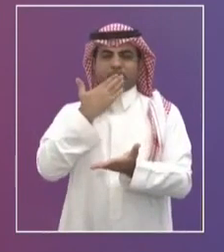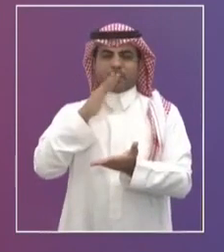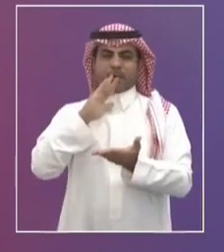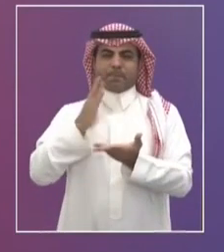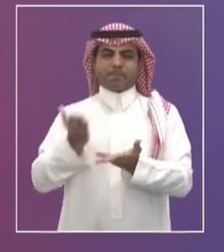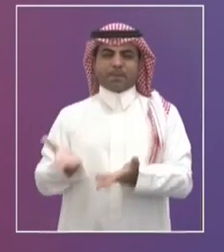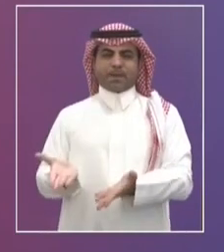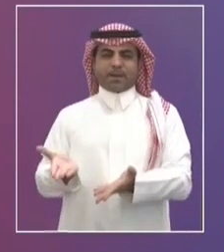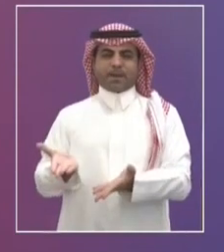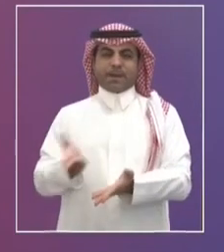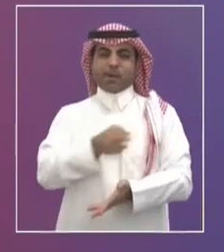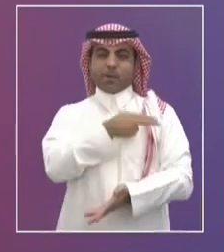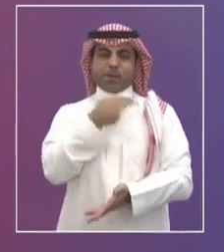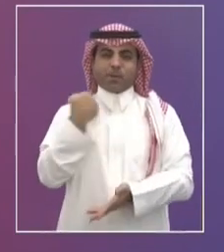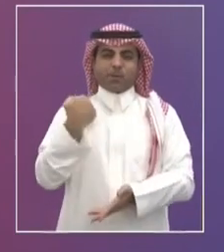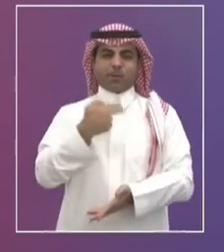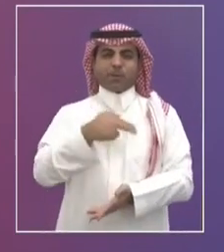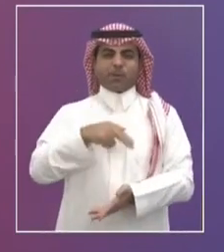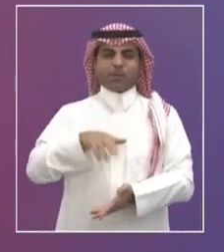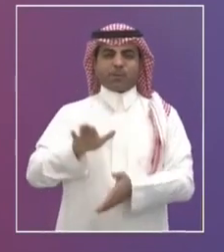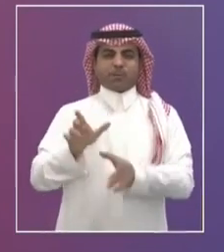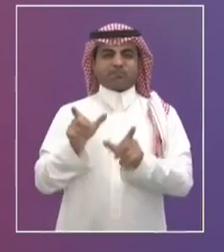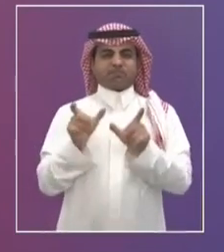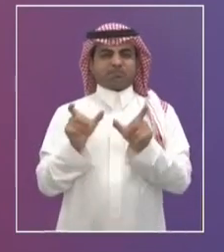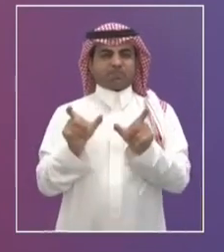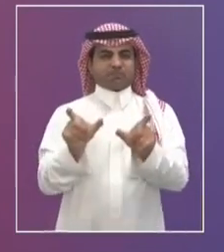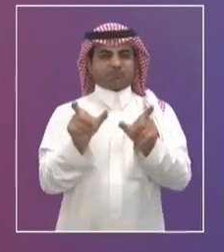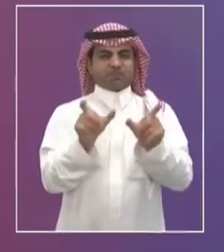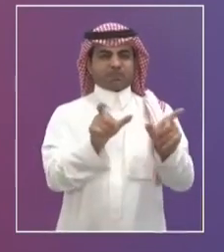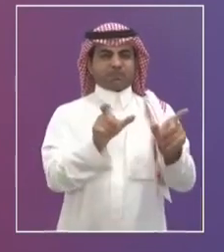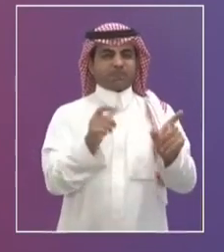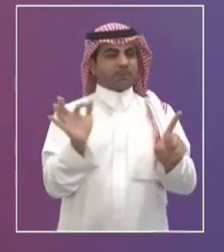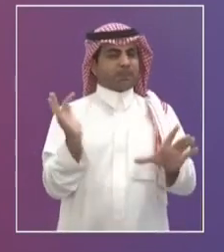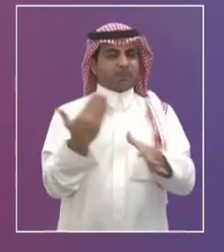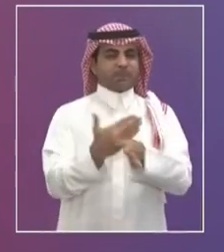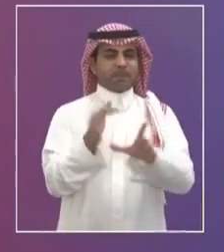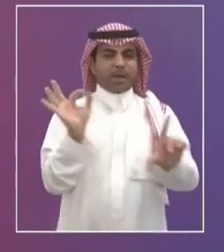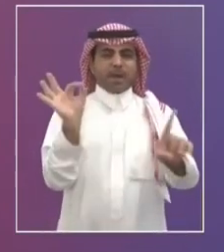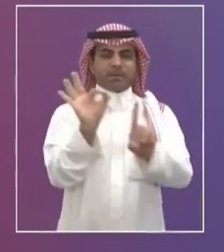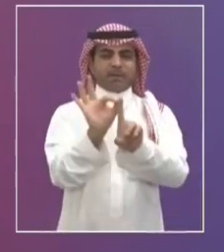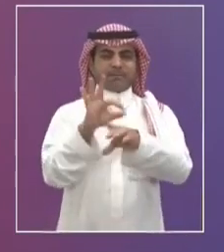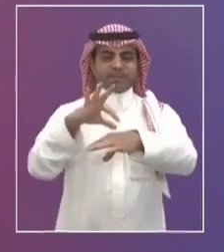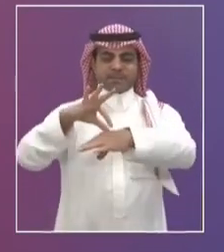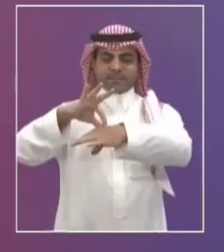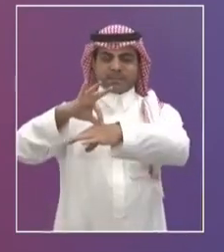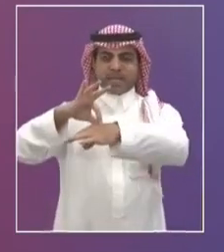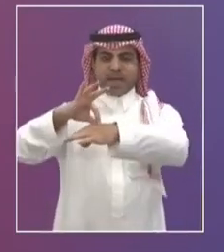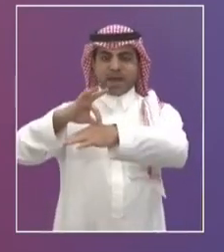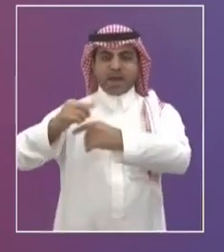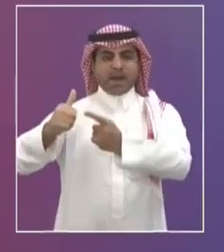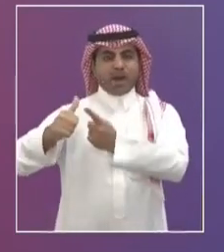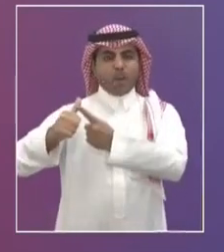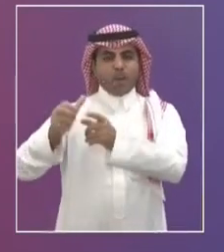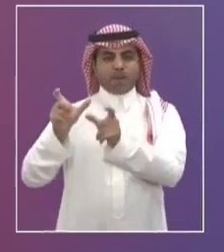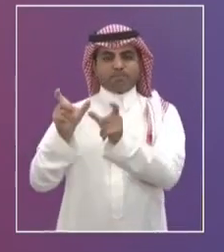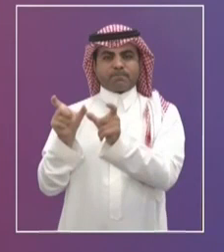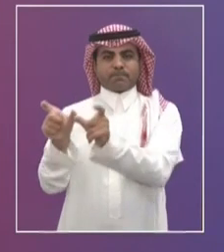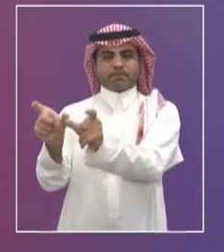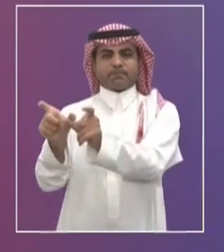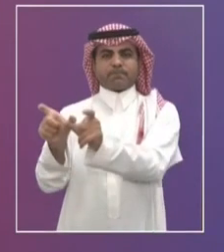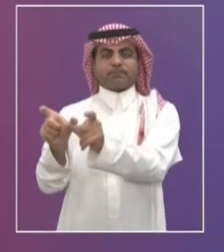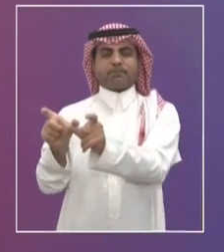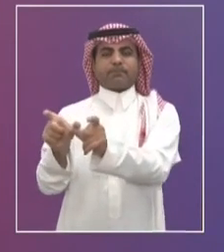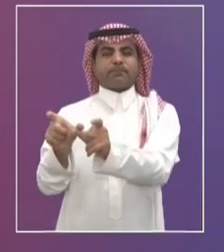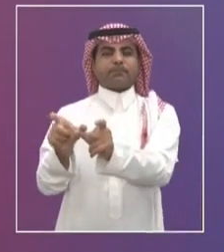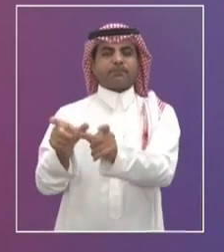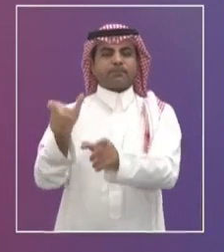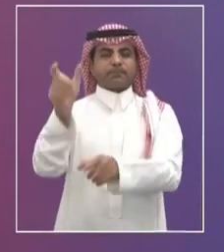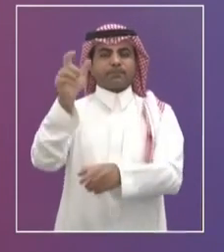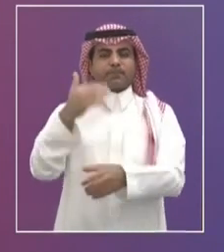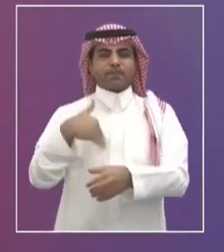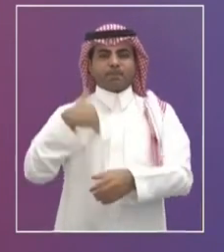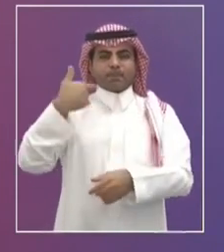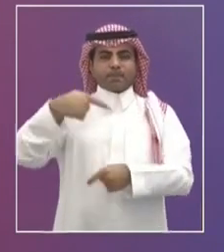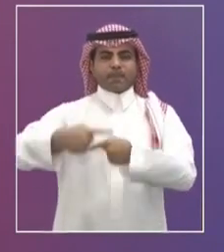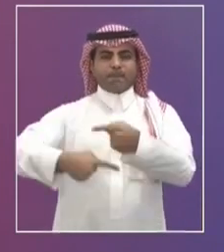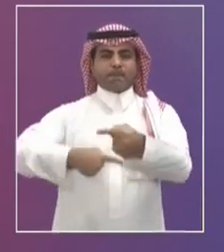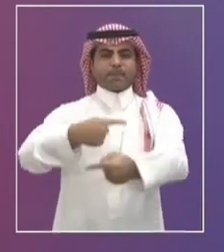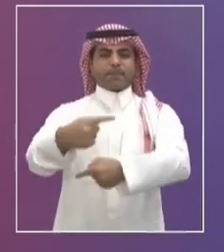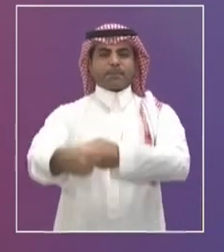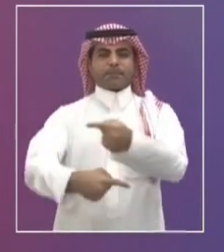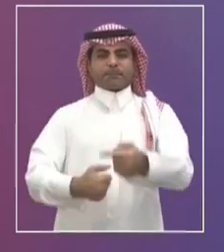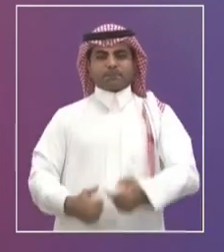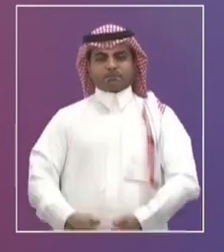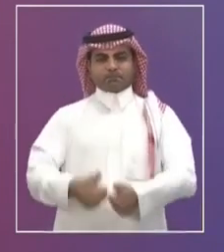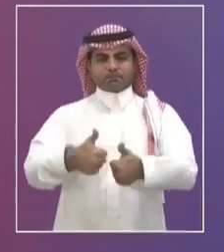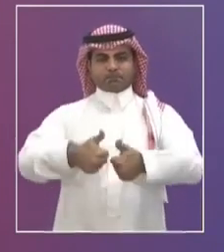تحت ظل قيادة جعلت صحة الإنسان أولا. بإذن الله تعالى سوف نستمر في